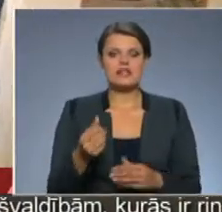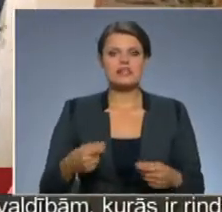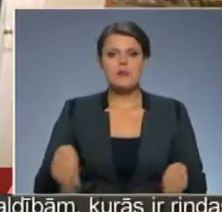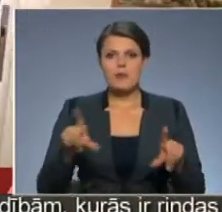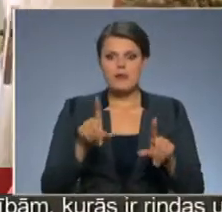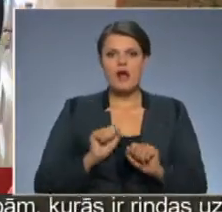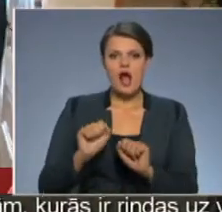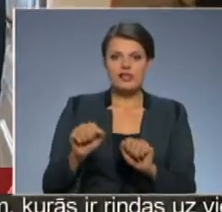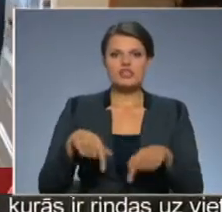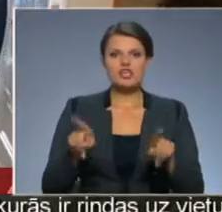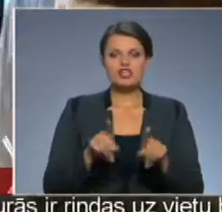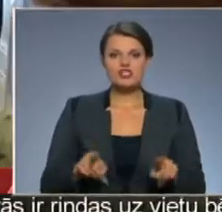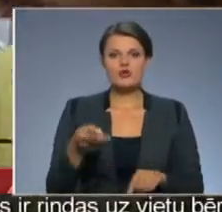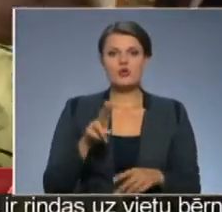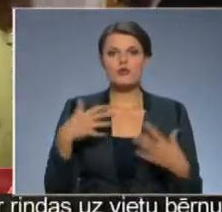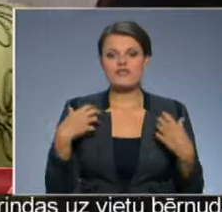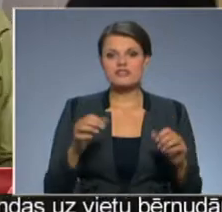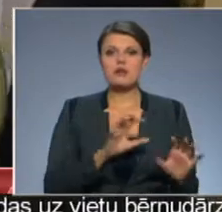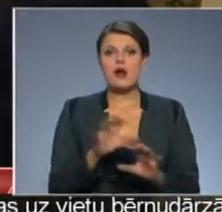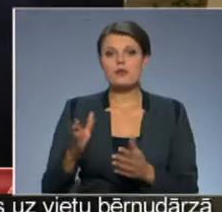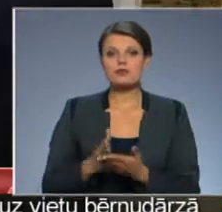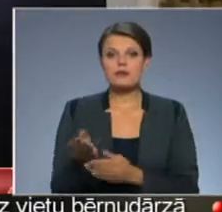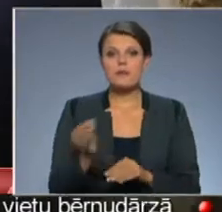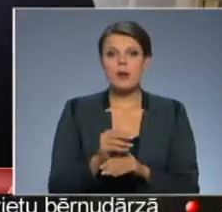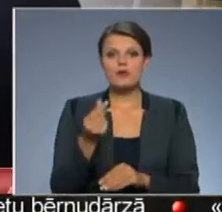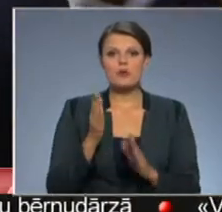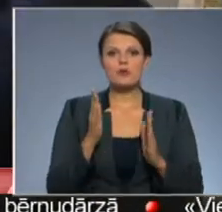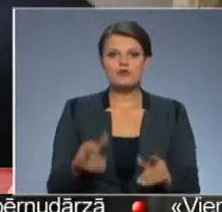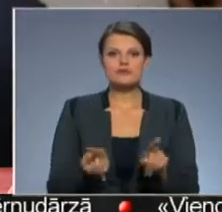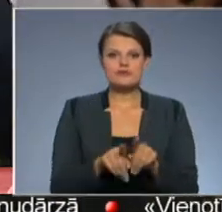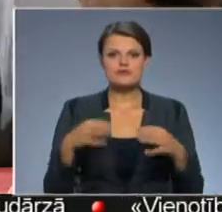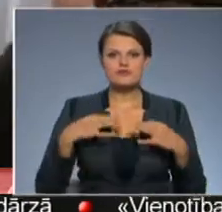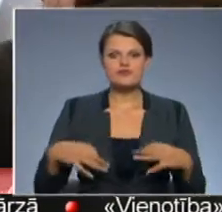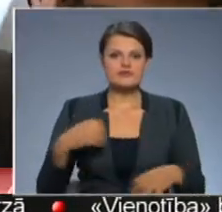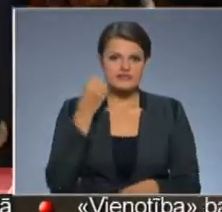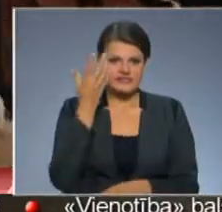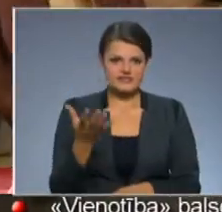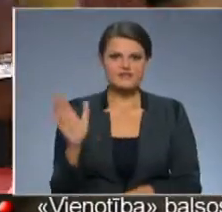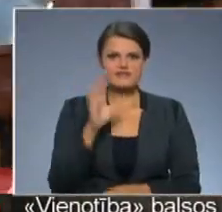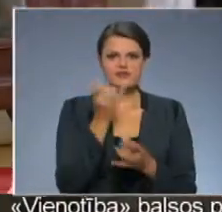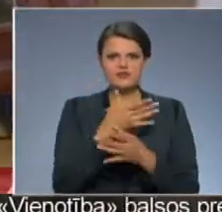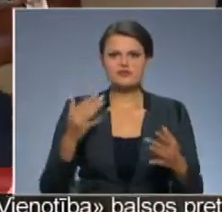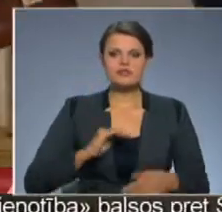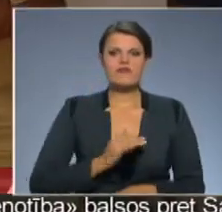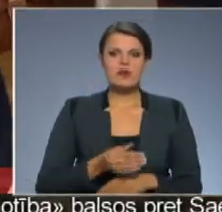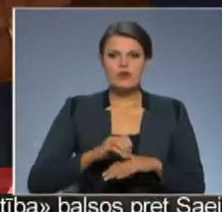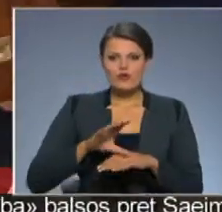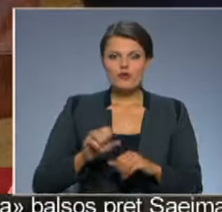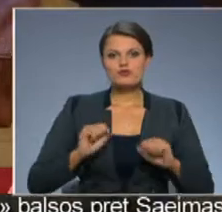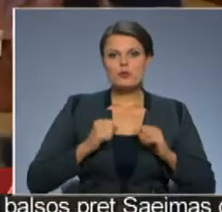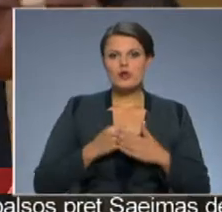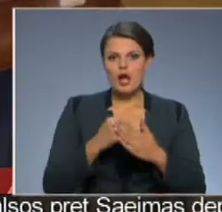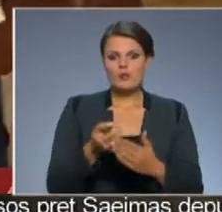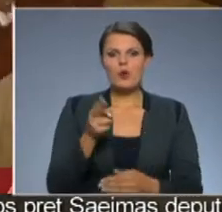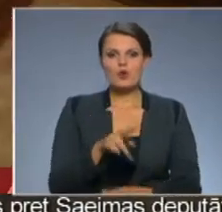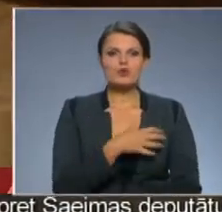pieaugumam aizsardzības iekšlietu un veselības aprūpes sfērai papildu nauda tikus arī profesionālajai izglītībai, valsts kultūrkapitāla fondam, sporta